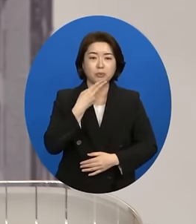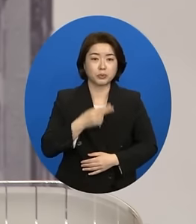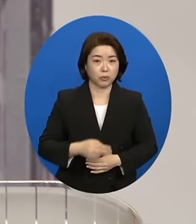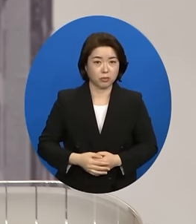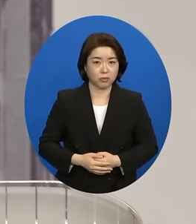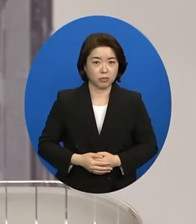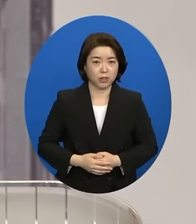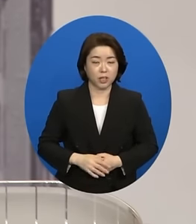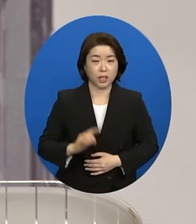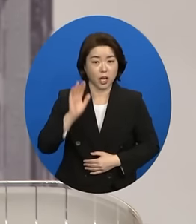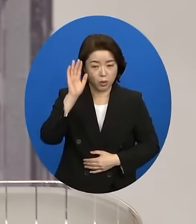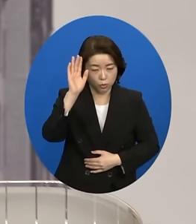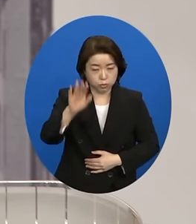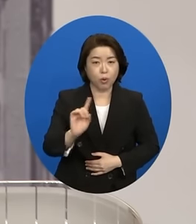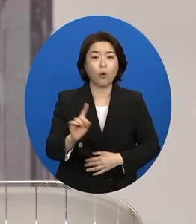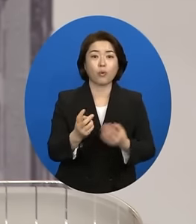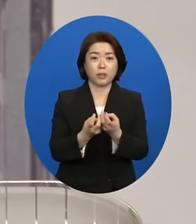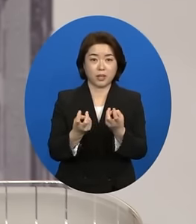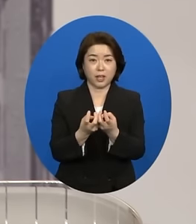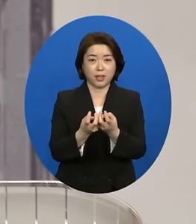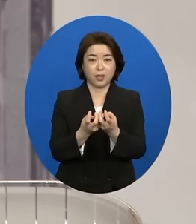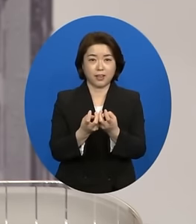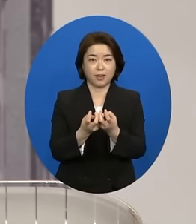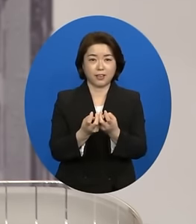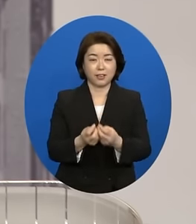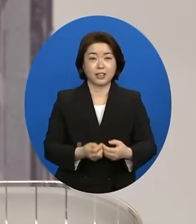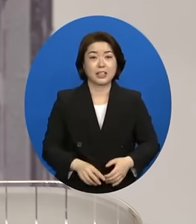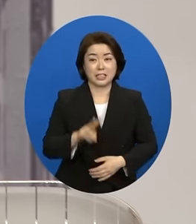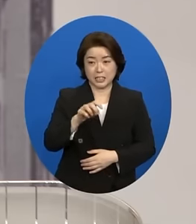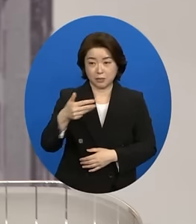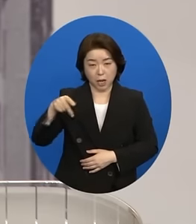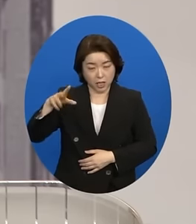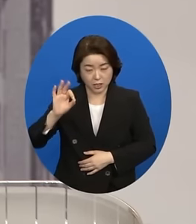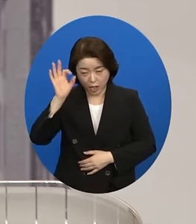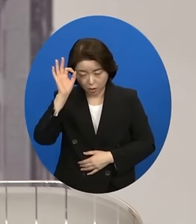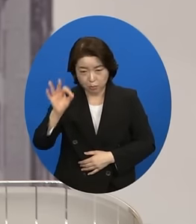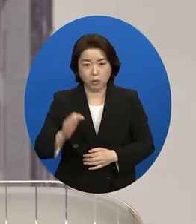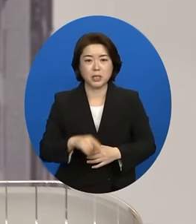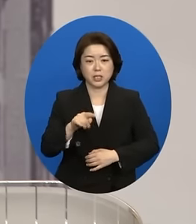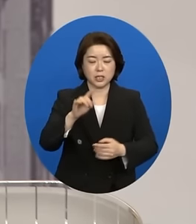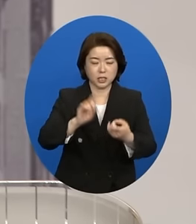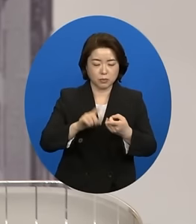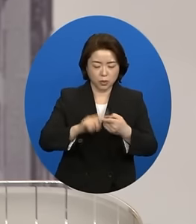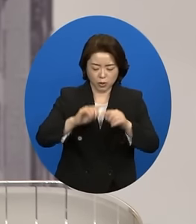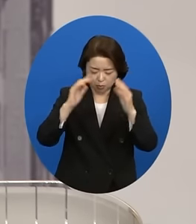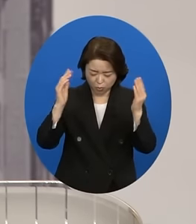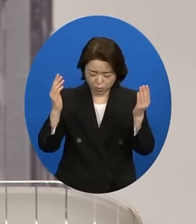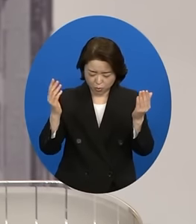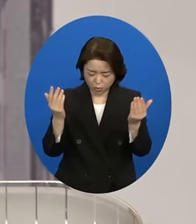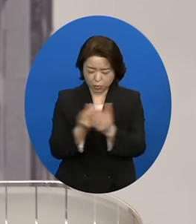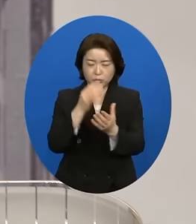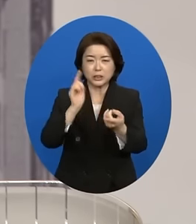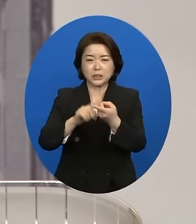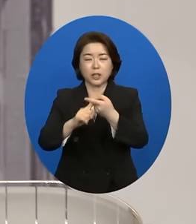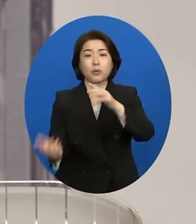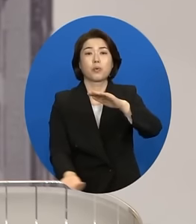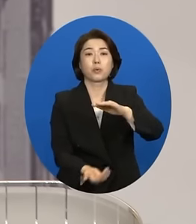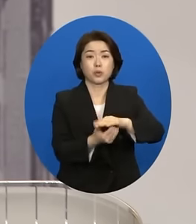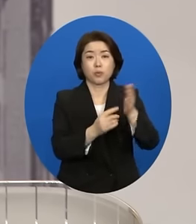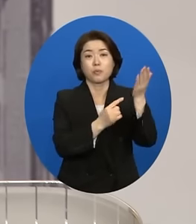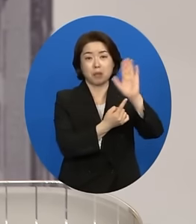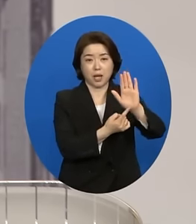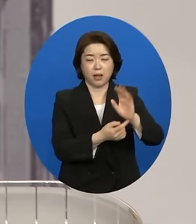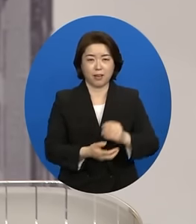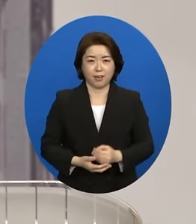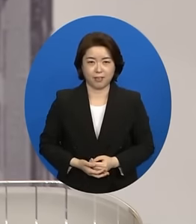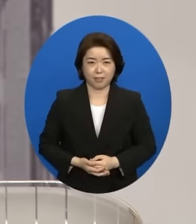그렇게 어떻게 되는가? 그 다음 28절에 보니까 이 모든 일이 그대로 그에게 벌어지게 되는 거예요. 그가 어느 날 아마 이